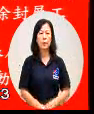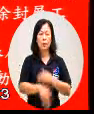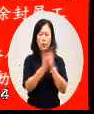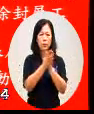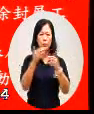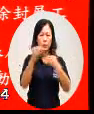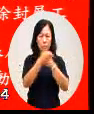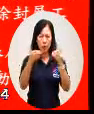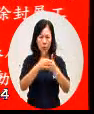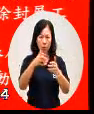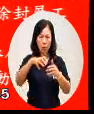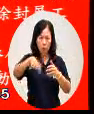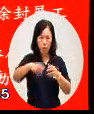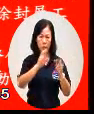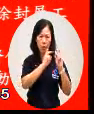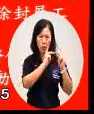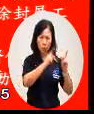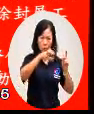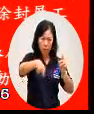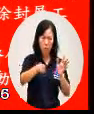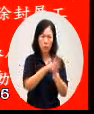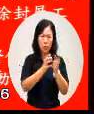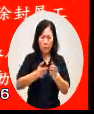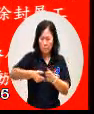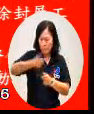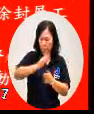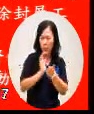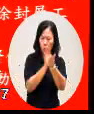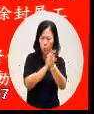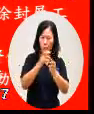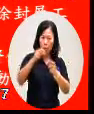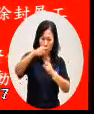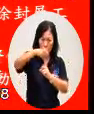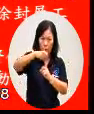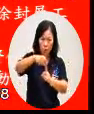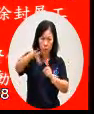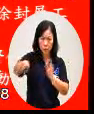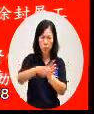局跟捷运局马上督促公车处跟高雄捷运公司。